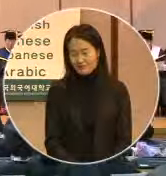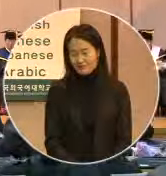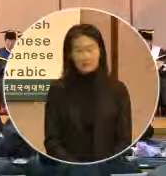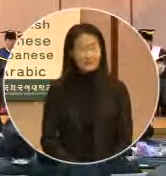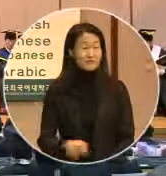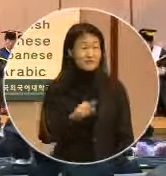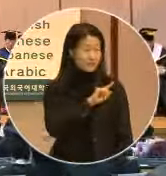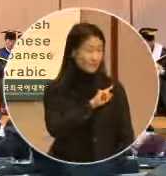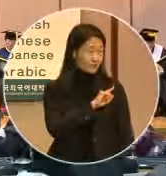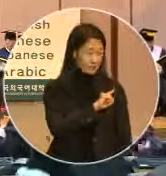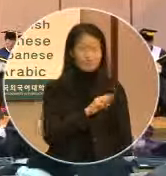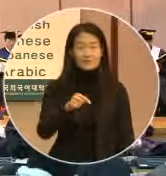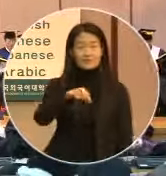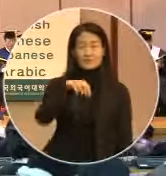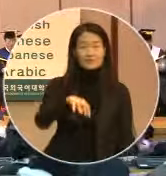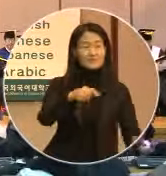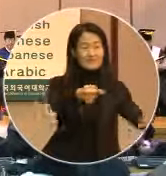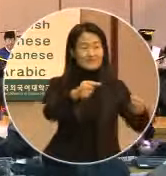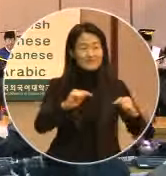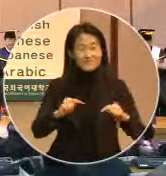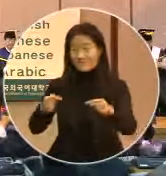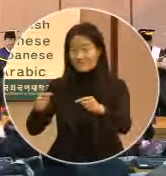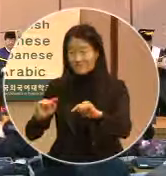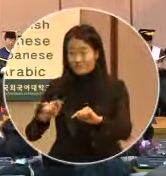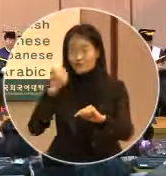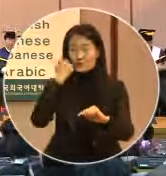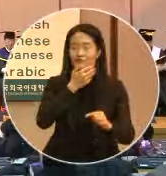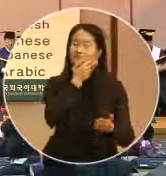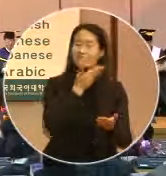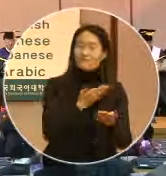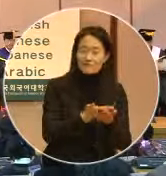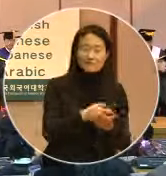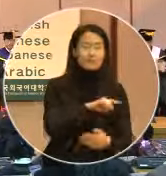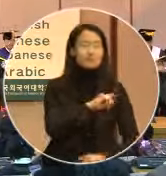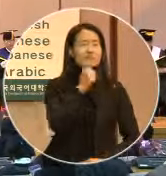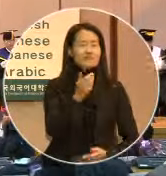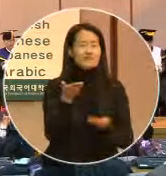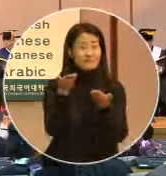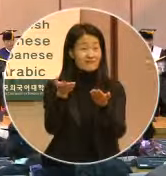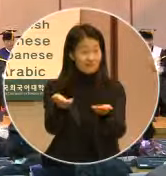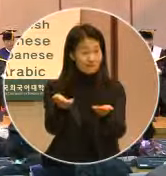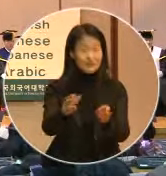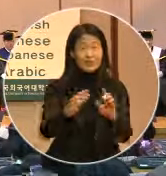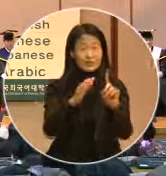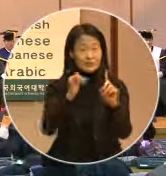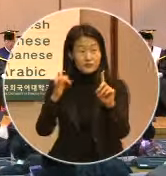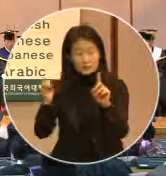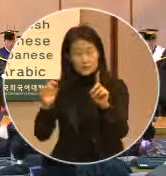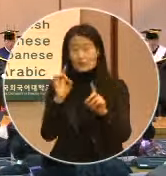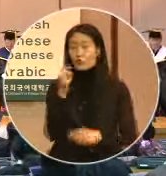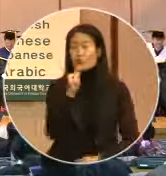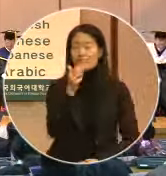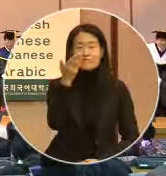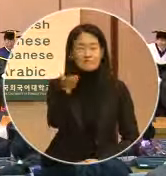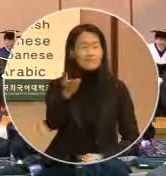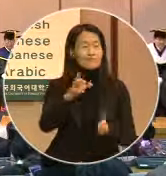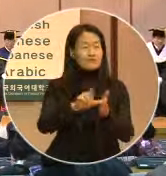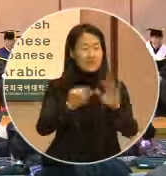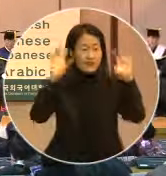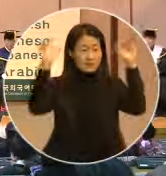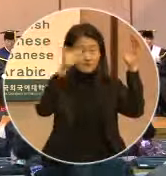자, 먼저 이 자리에 참석해주신 외국인 여러분을 소개해드리겠습니다. 한번 눈 소개해드릴 때 큰